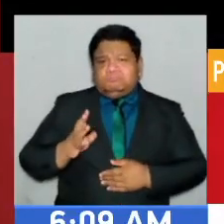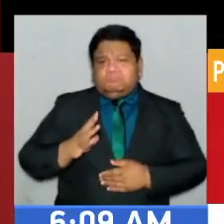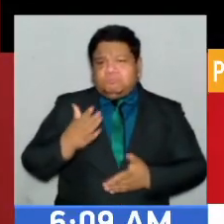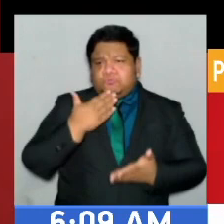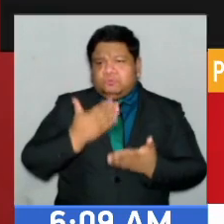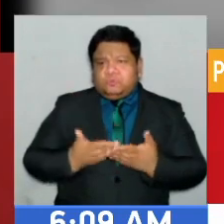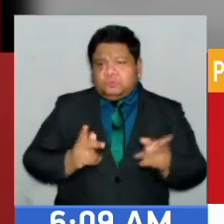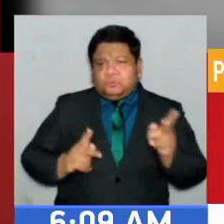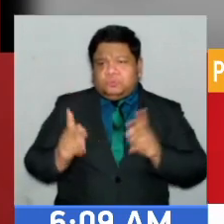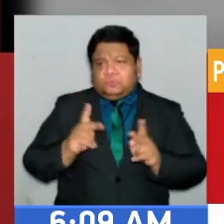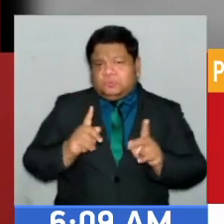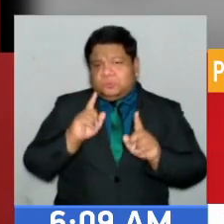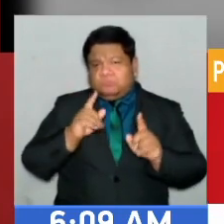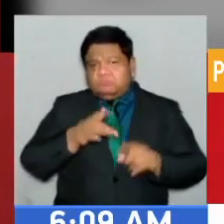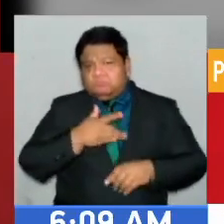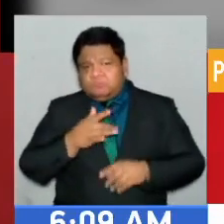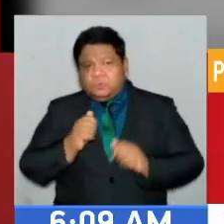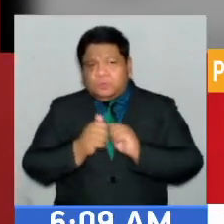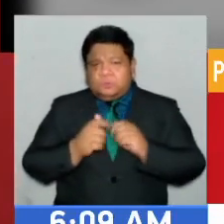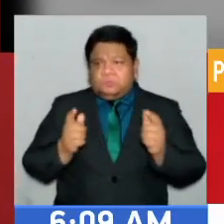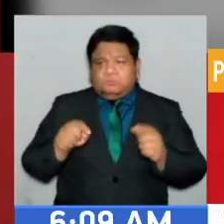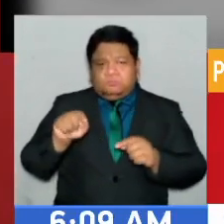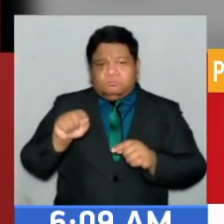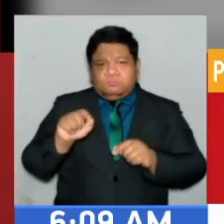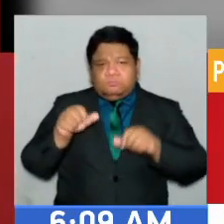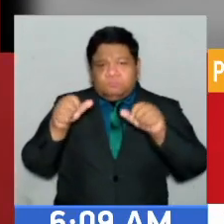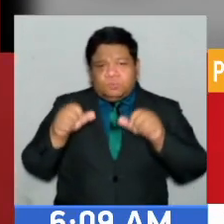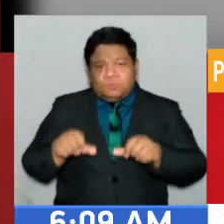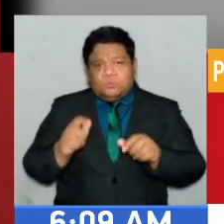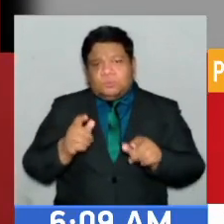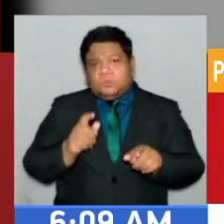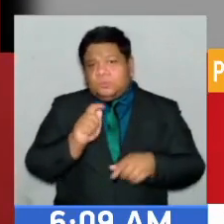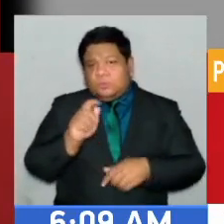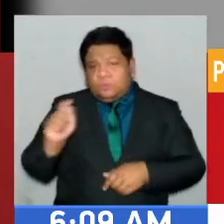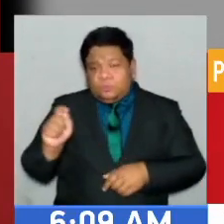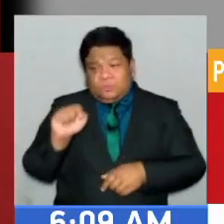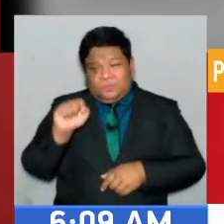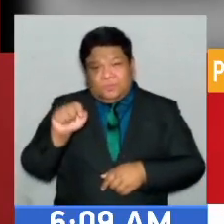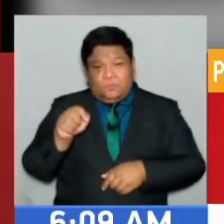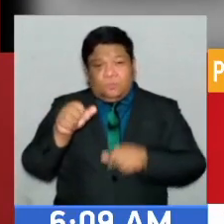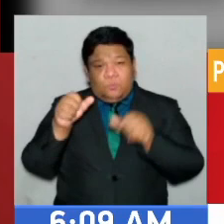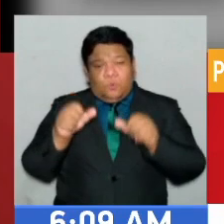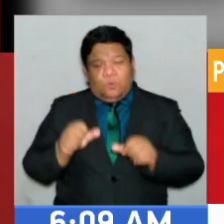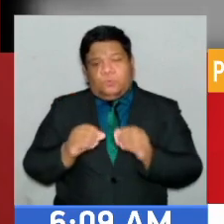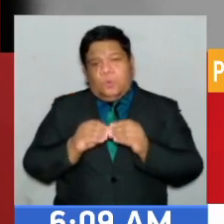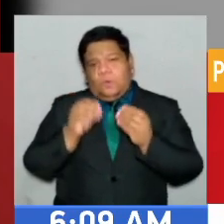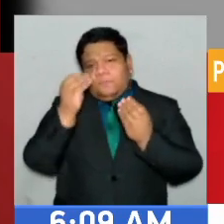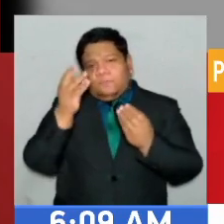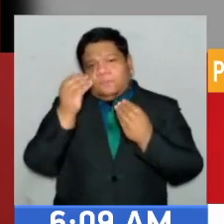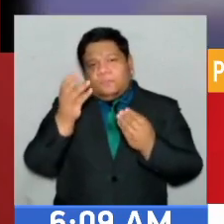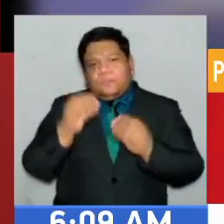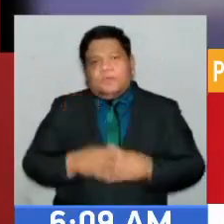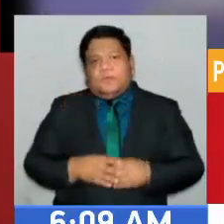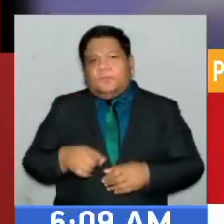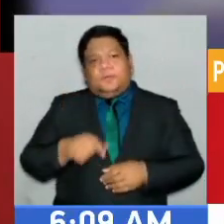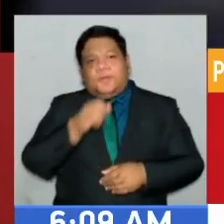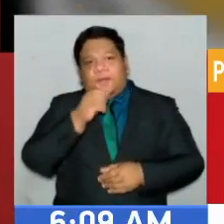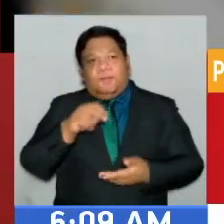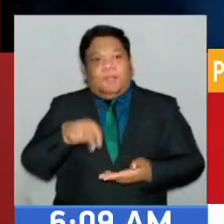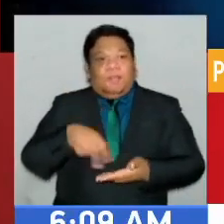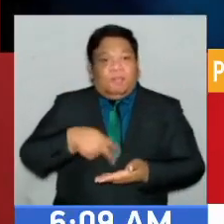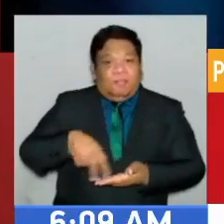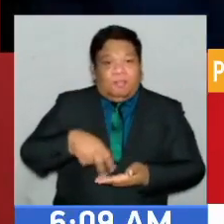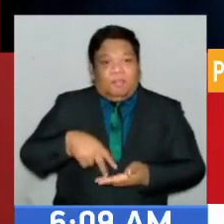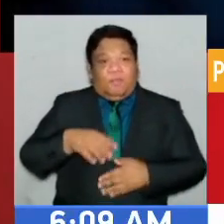mga posts natin sa TikTok. It's more of informative. Okay. Hindi naman po ito sayawan doon sa TikTok natin, but more